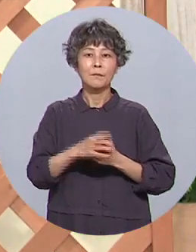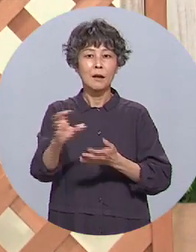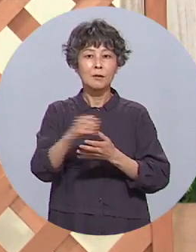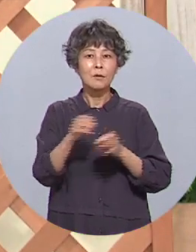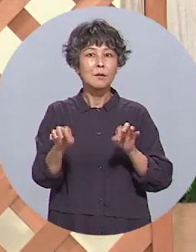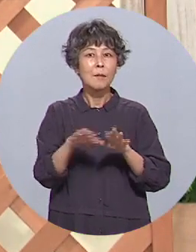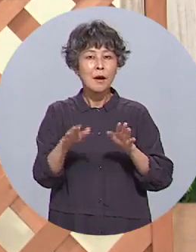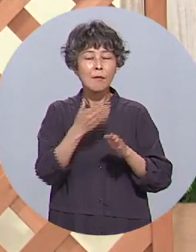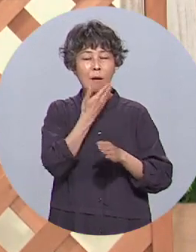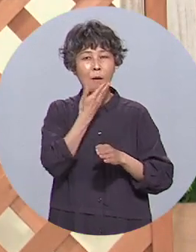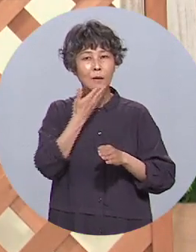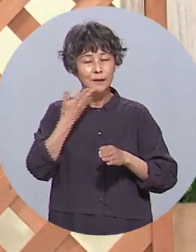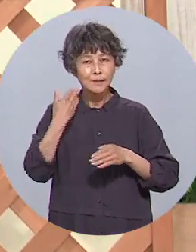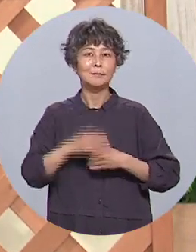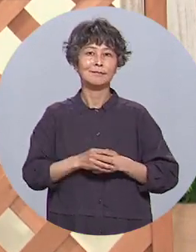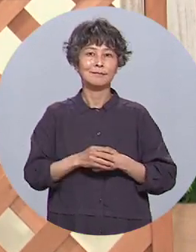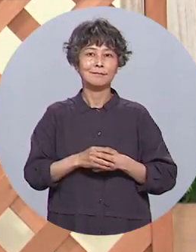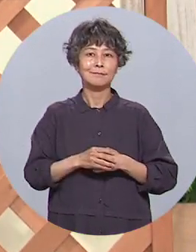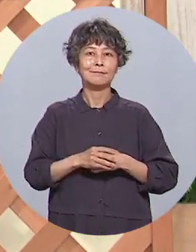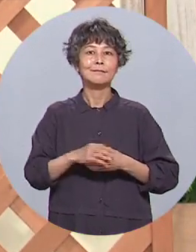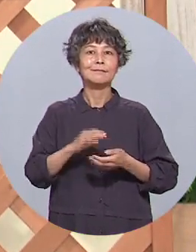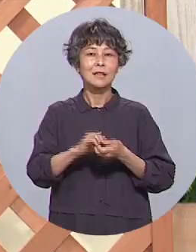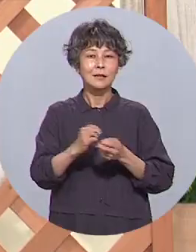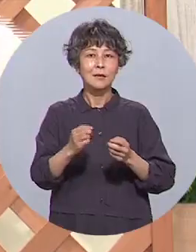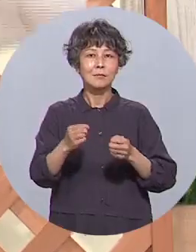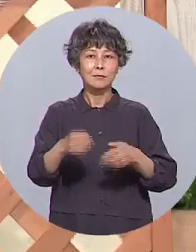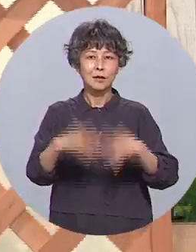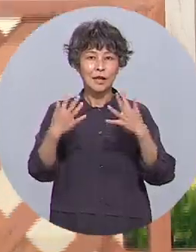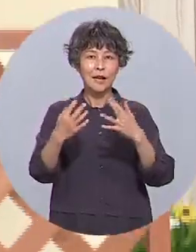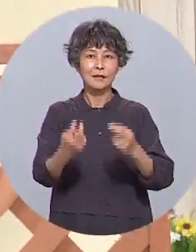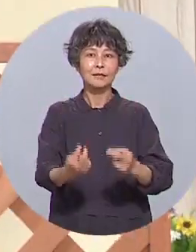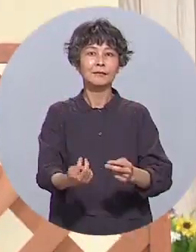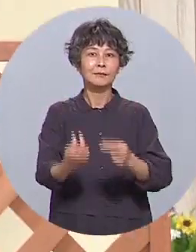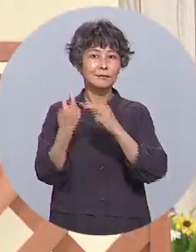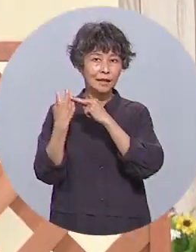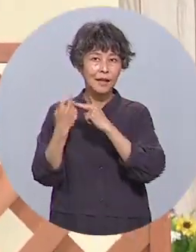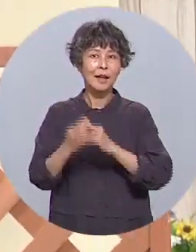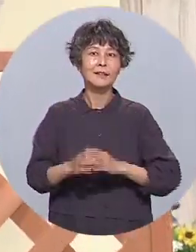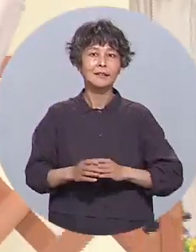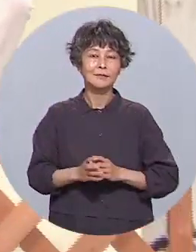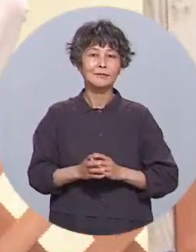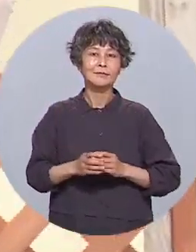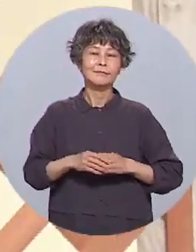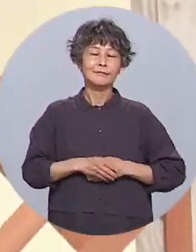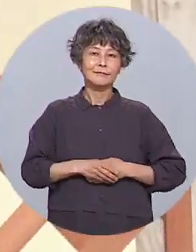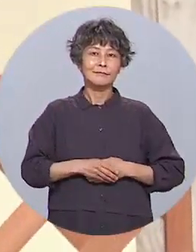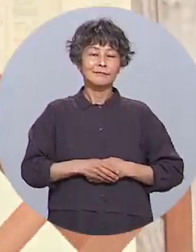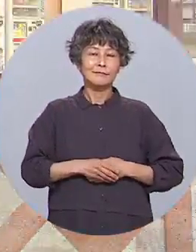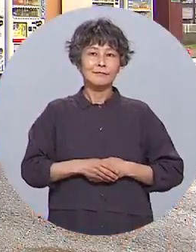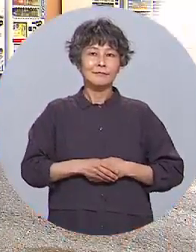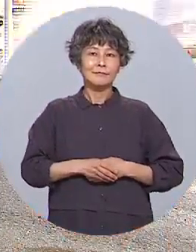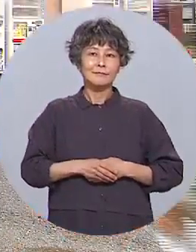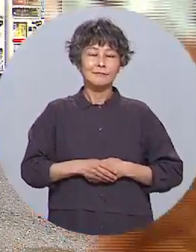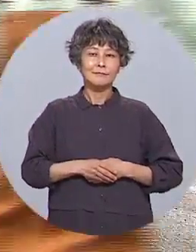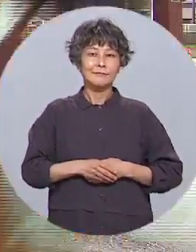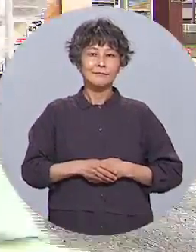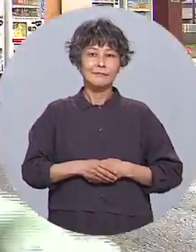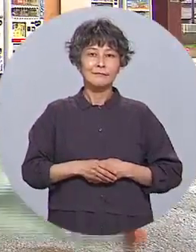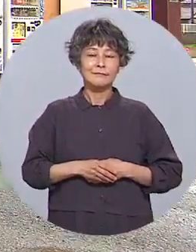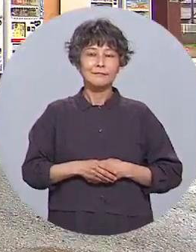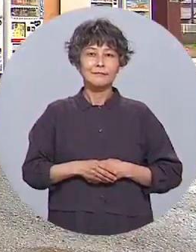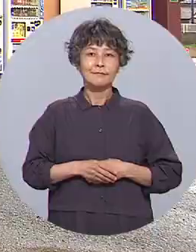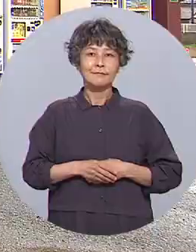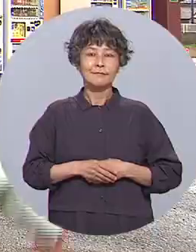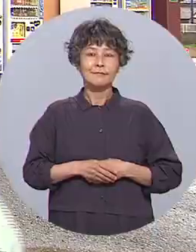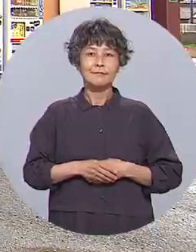とっても美味しかったですよ。それでは早速 VTR、 ベジタブル、じゃ